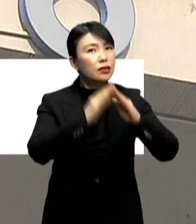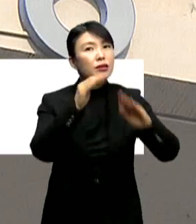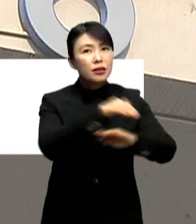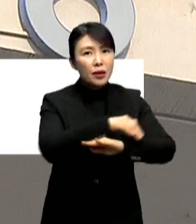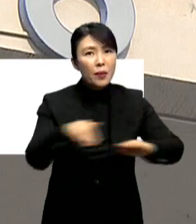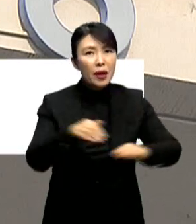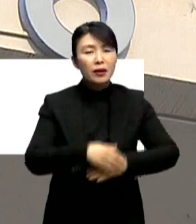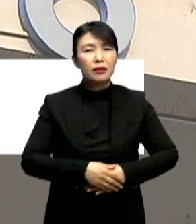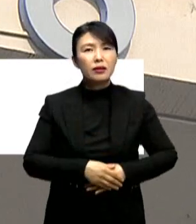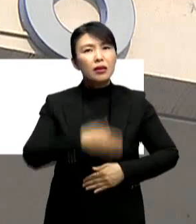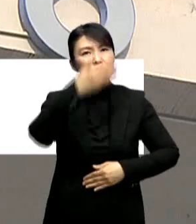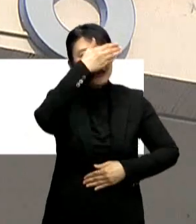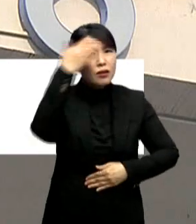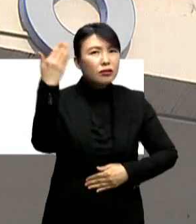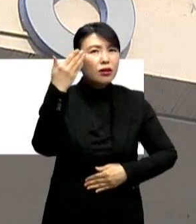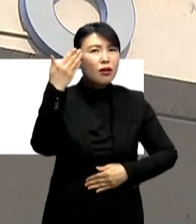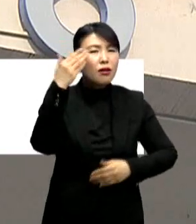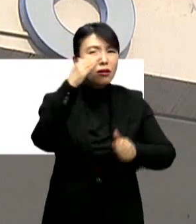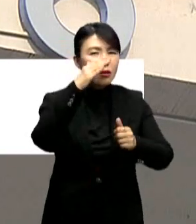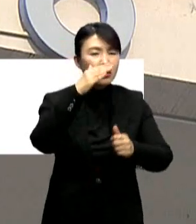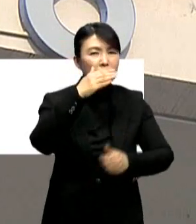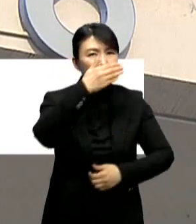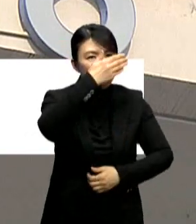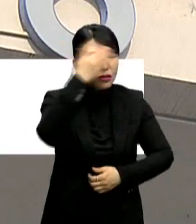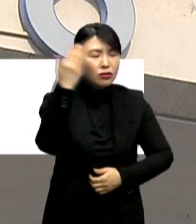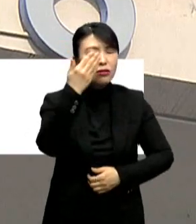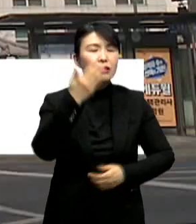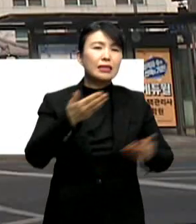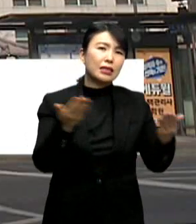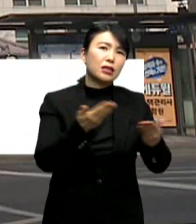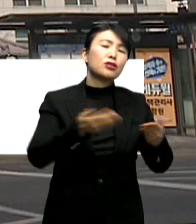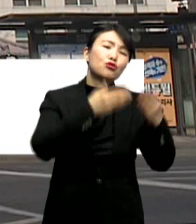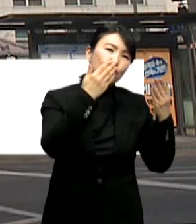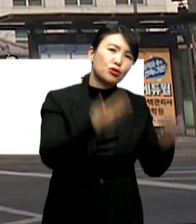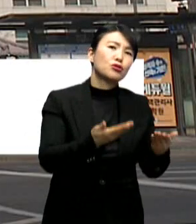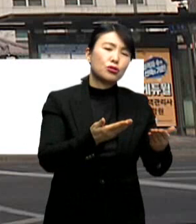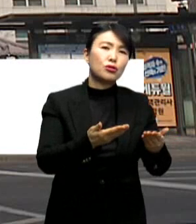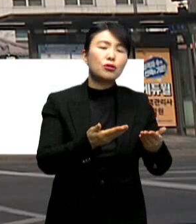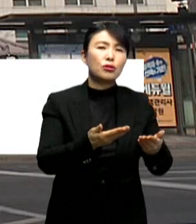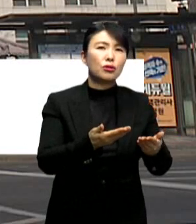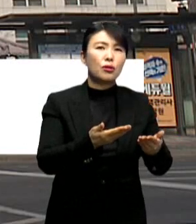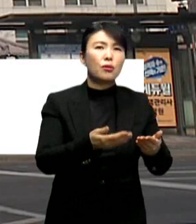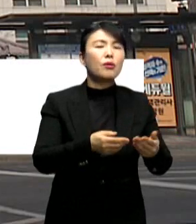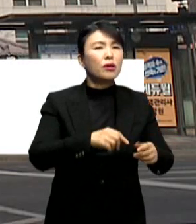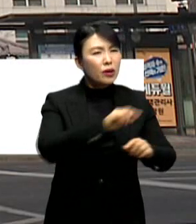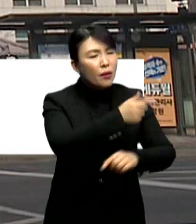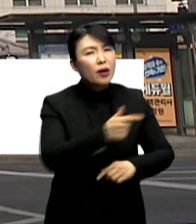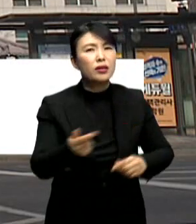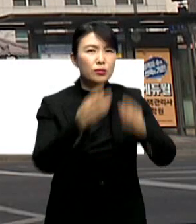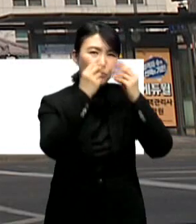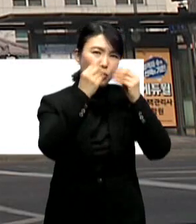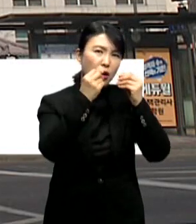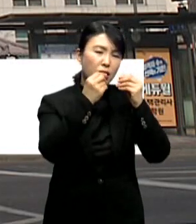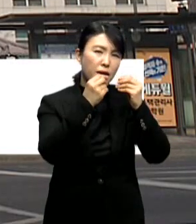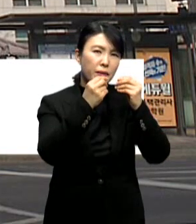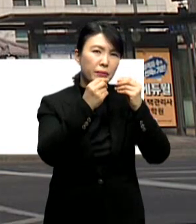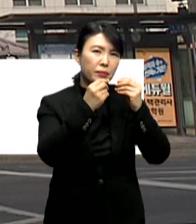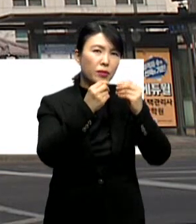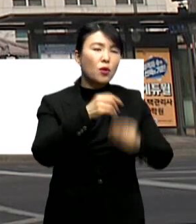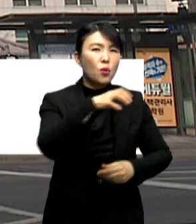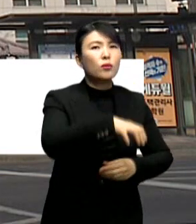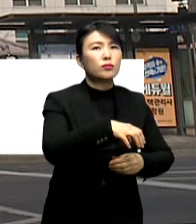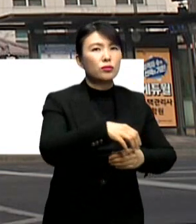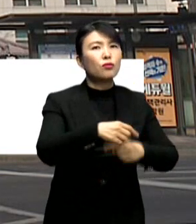청년의 일심 배움까지 경험할 수 있는 연수형 청년복합공간으로 운영될 예정입니다 연수군은